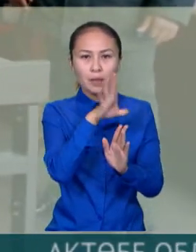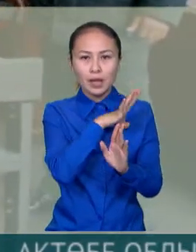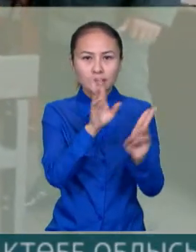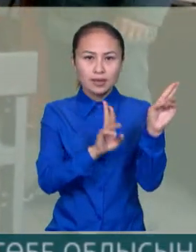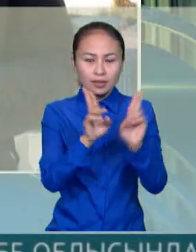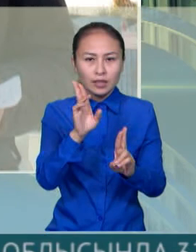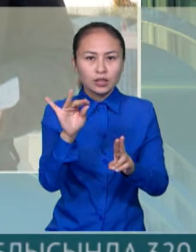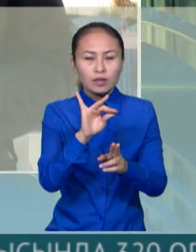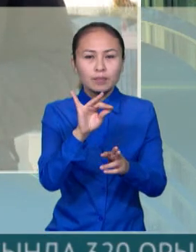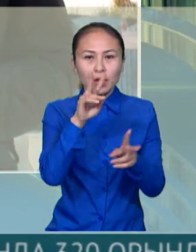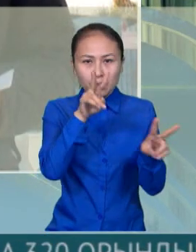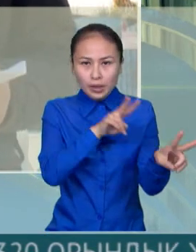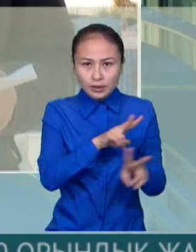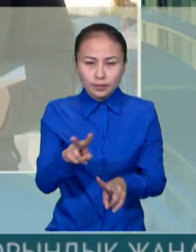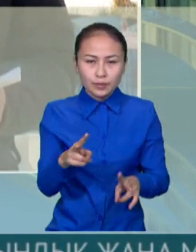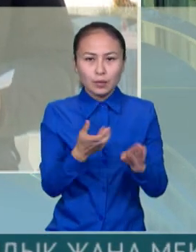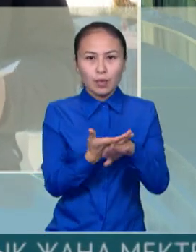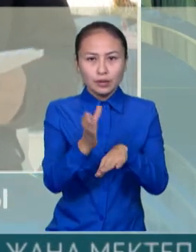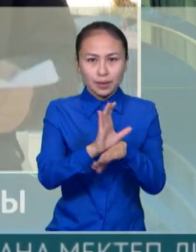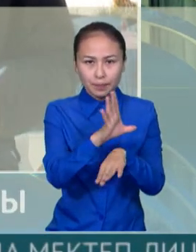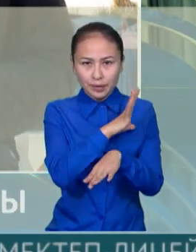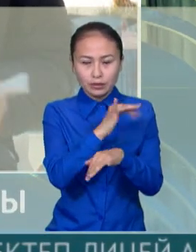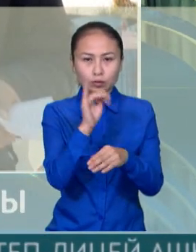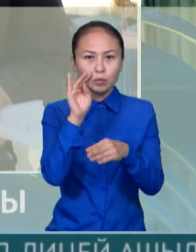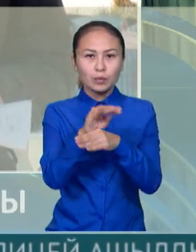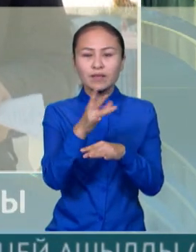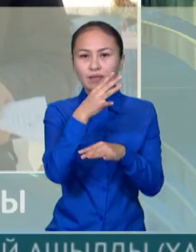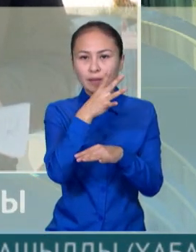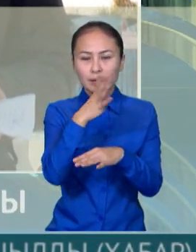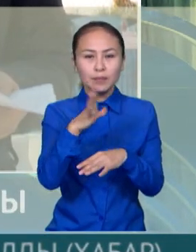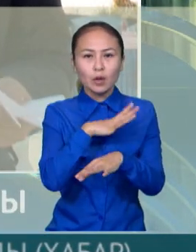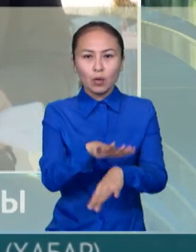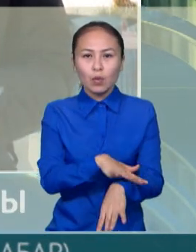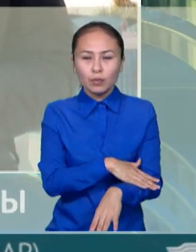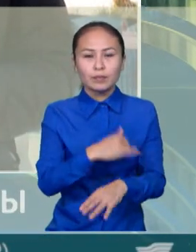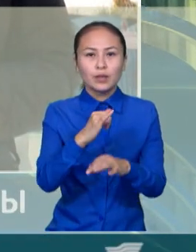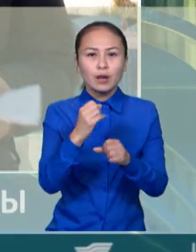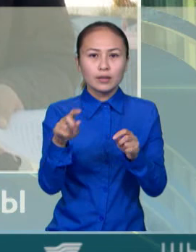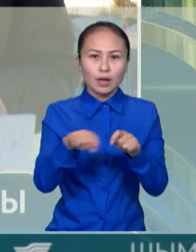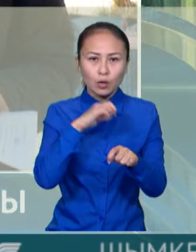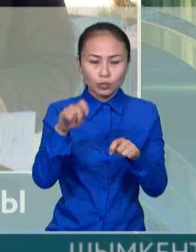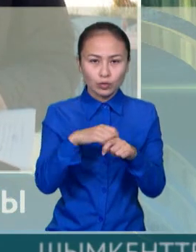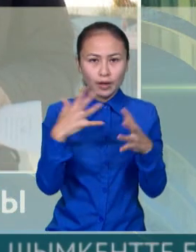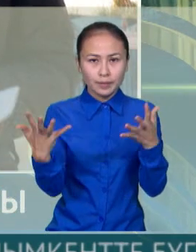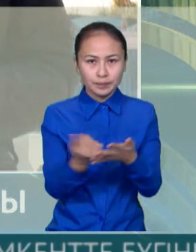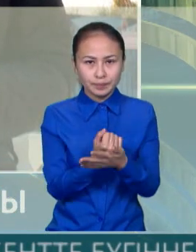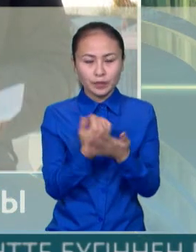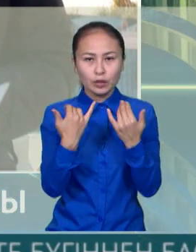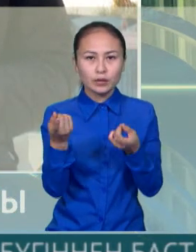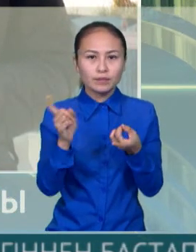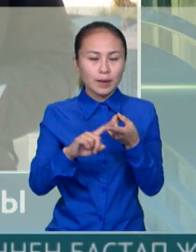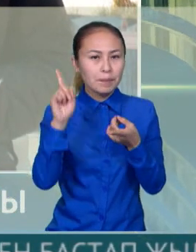және ветеринарлық бақылауда күшейтілді. Осы уақыт аралығында көптеген құқық бұзушылықтар анықталды.